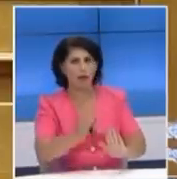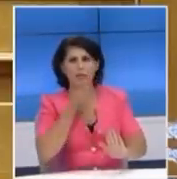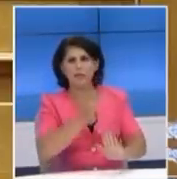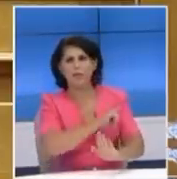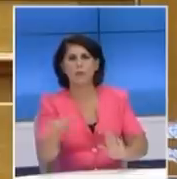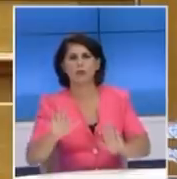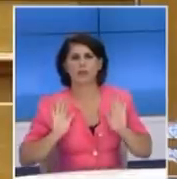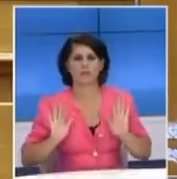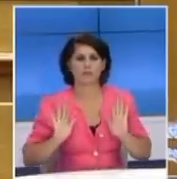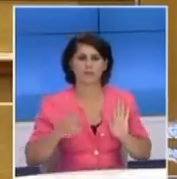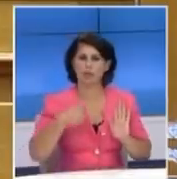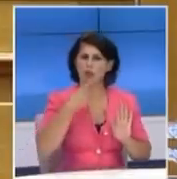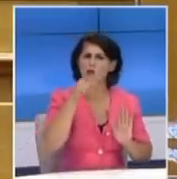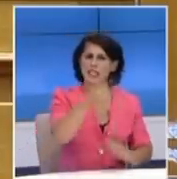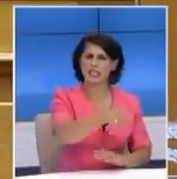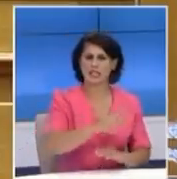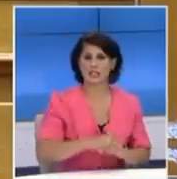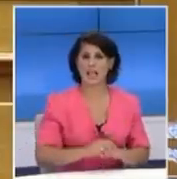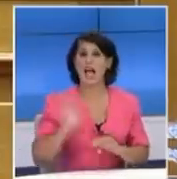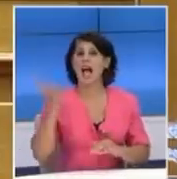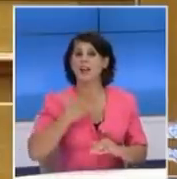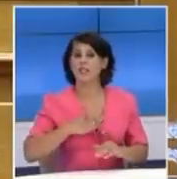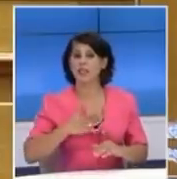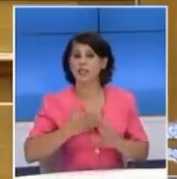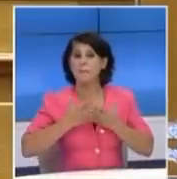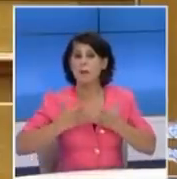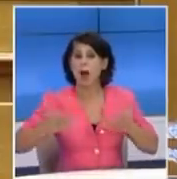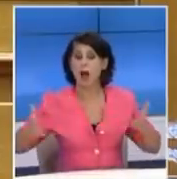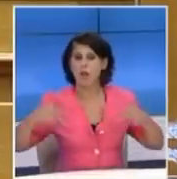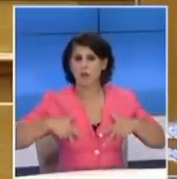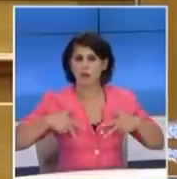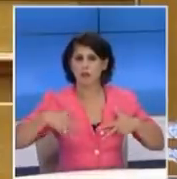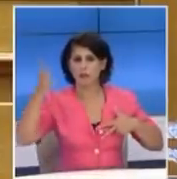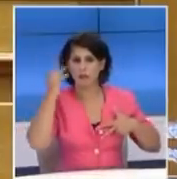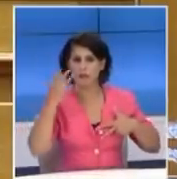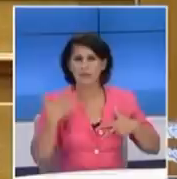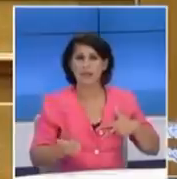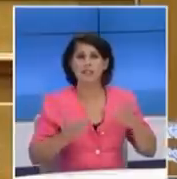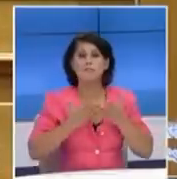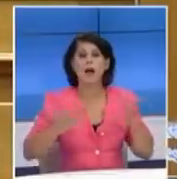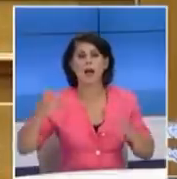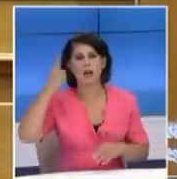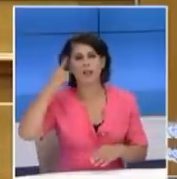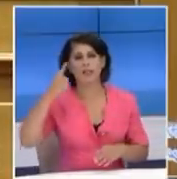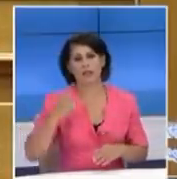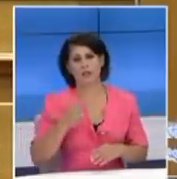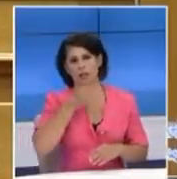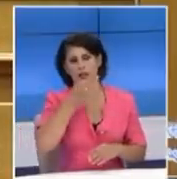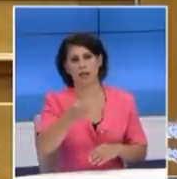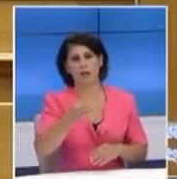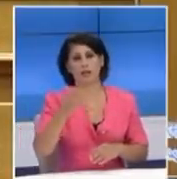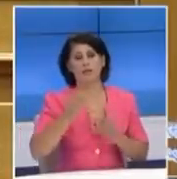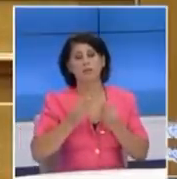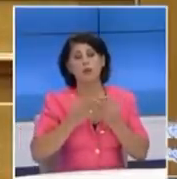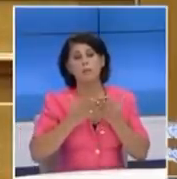κάτι κύριε Πρωθυπουργέ για εσάς. Και αν θέλετε το ακούτε. Αν θέλεις να γίνεις μεγάλη χώρα, να μάθεις να έχεις μεγάλες ιδέες, έλεγε